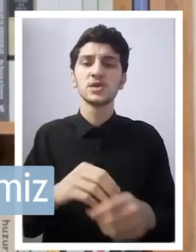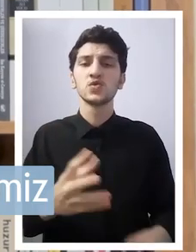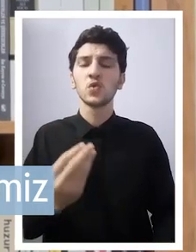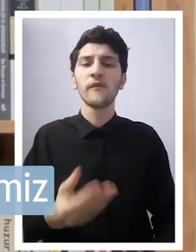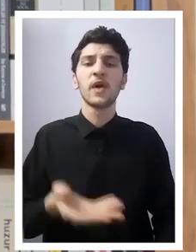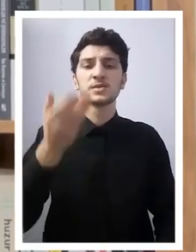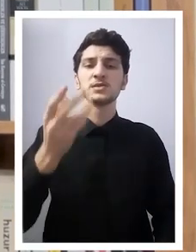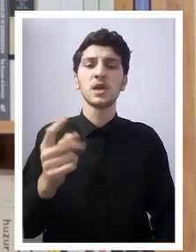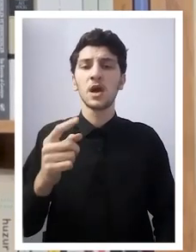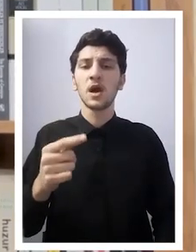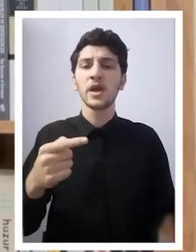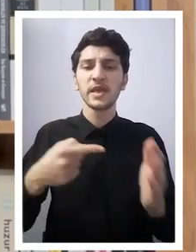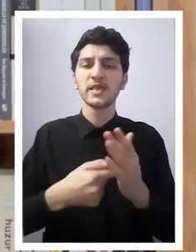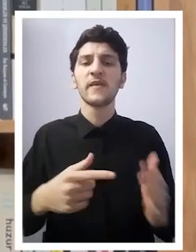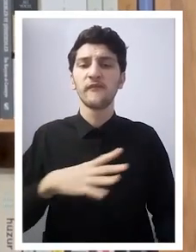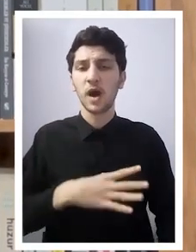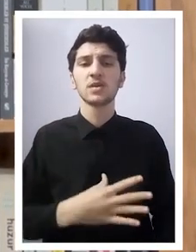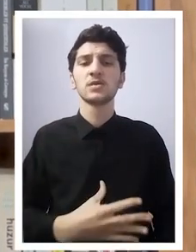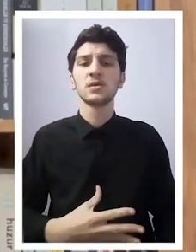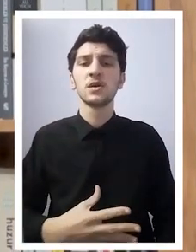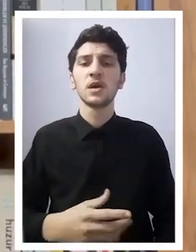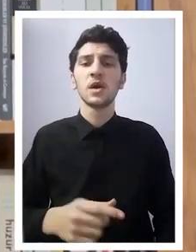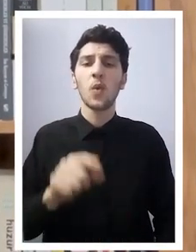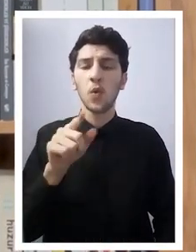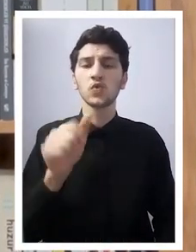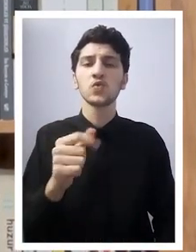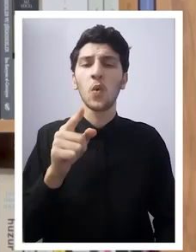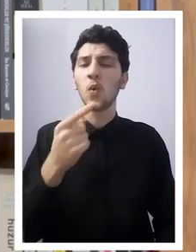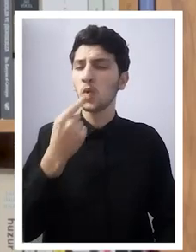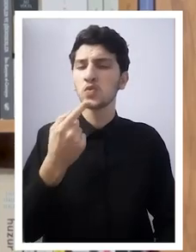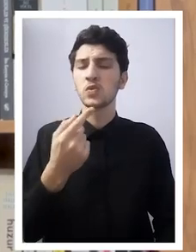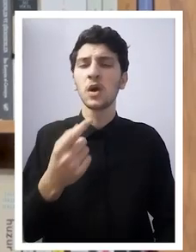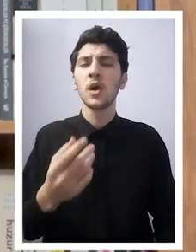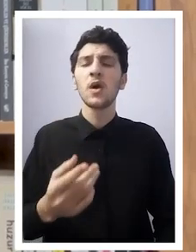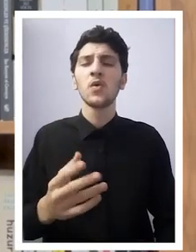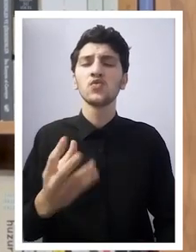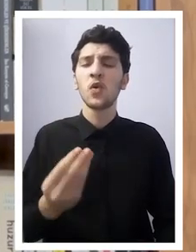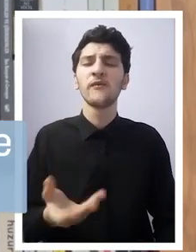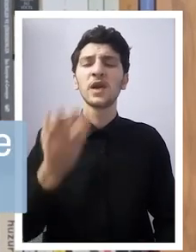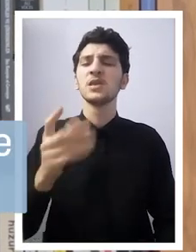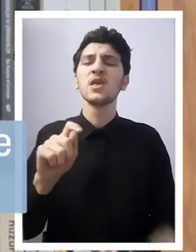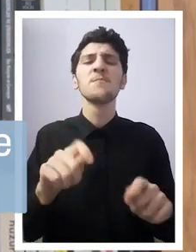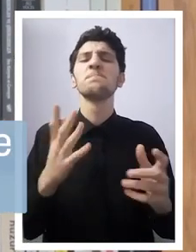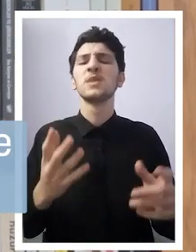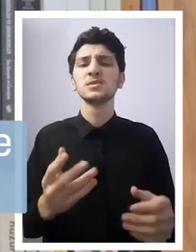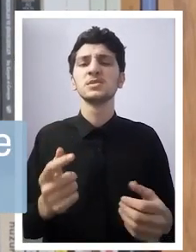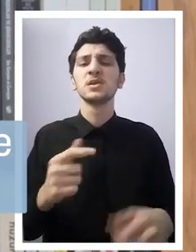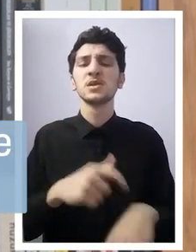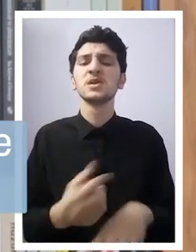büyük hedeflerimiz, çok büyük ideallerimiz vardı. O gün o konuştuklarımızın birçoğunu